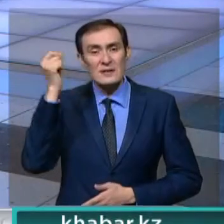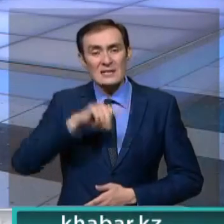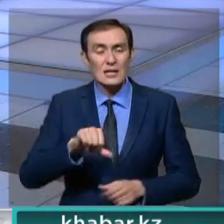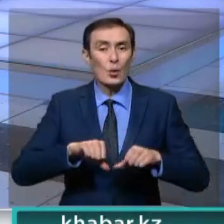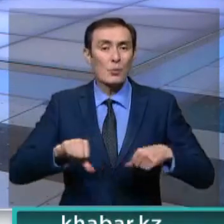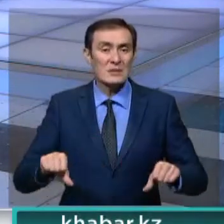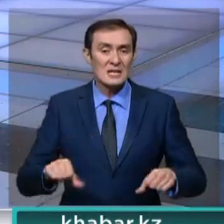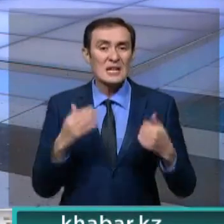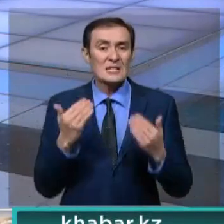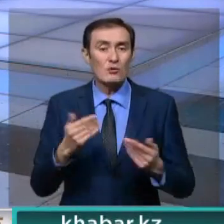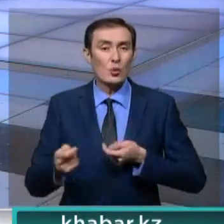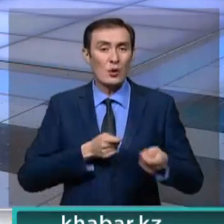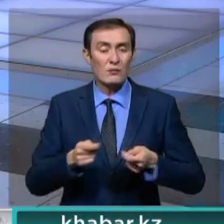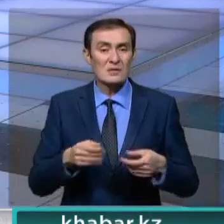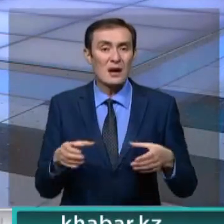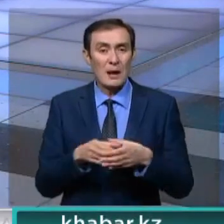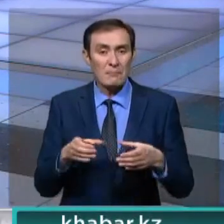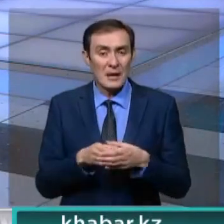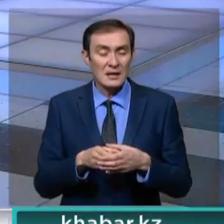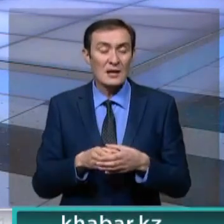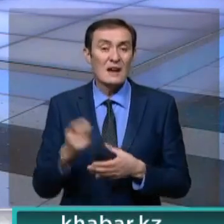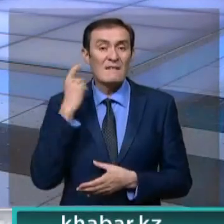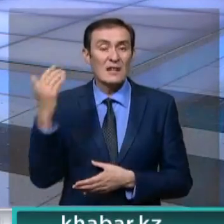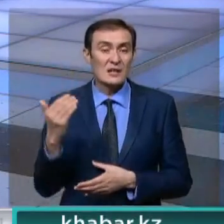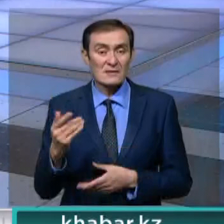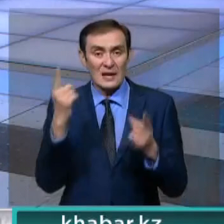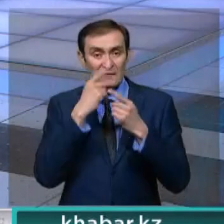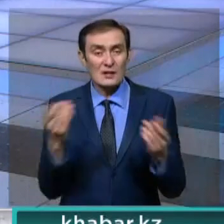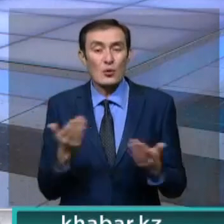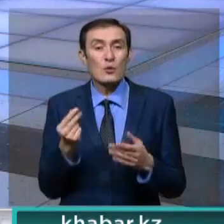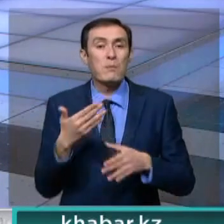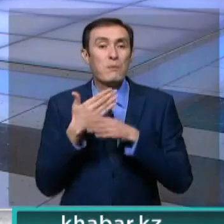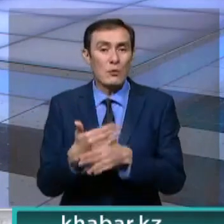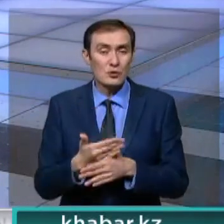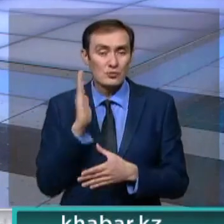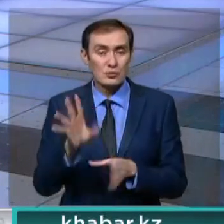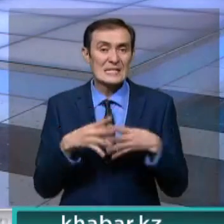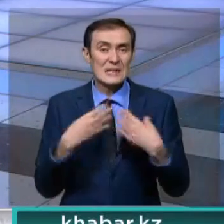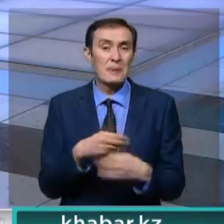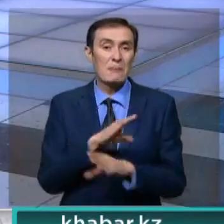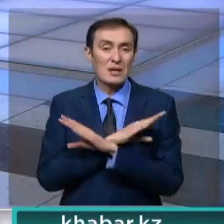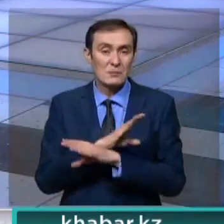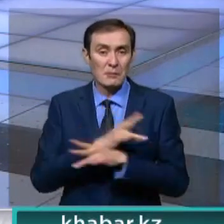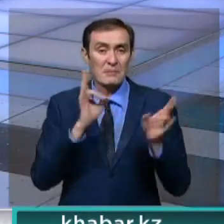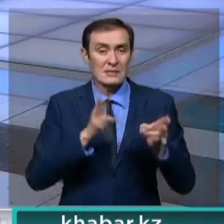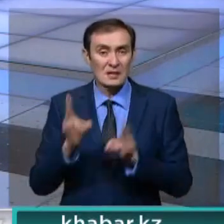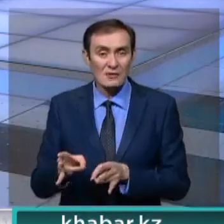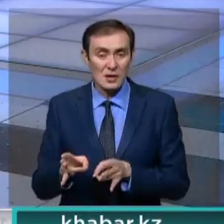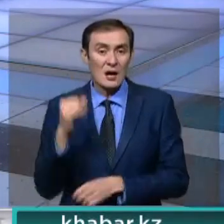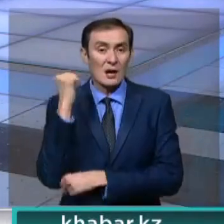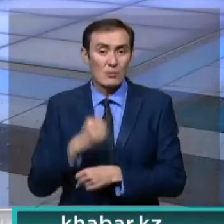правительственная комиссия. Сегодня руководство компании владельцы шахты огласили, какую помощь получат семьи погибших и пострадавших